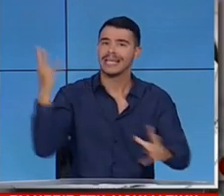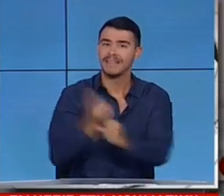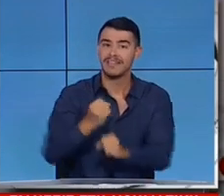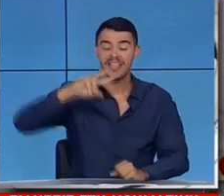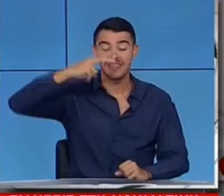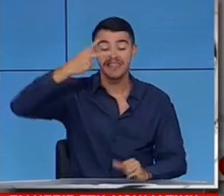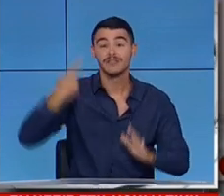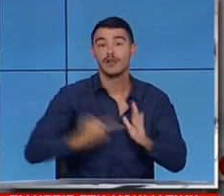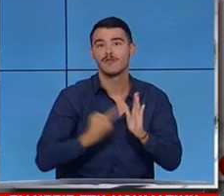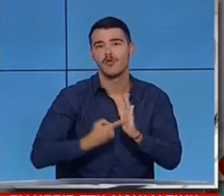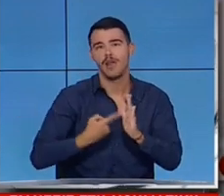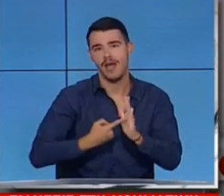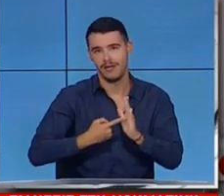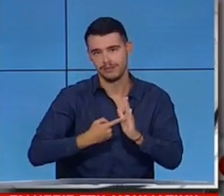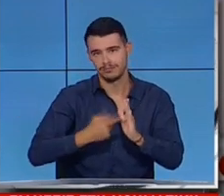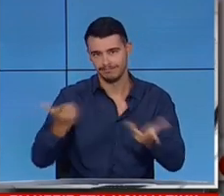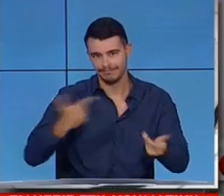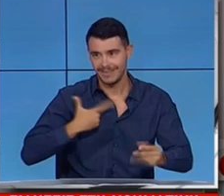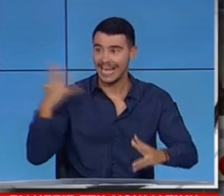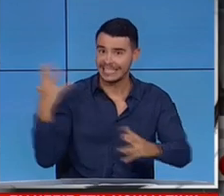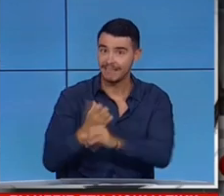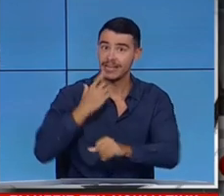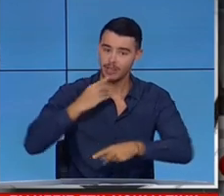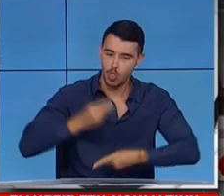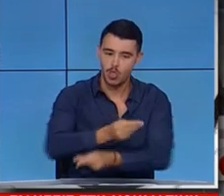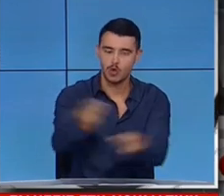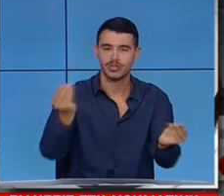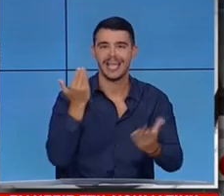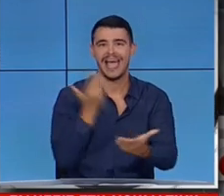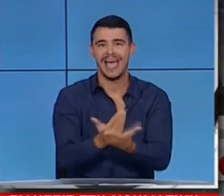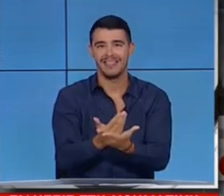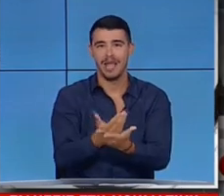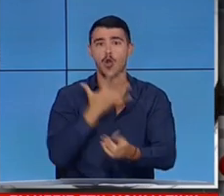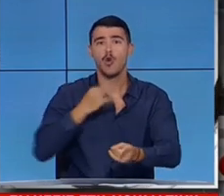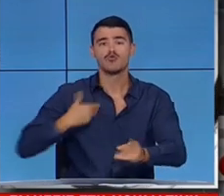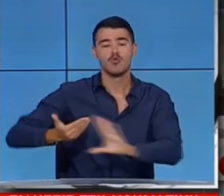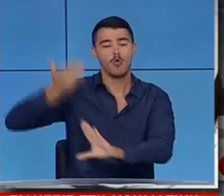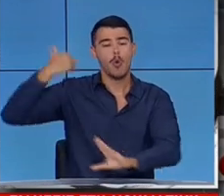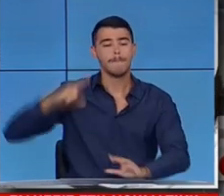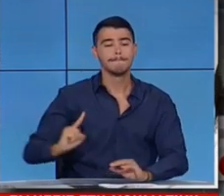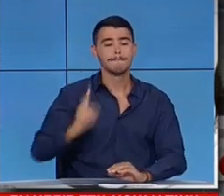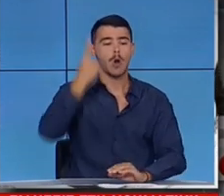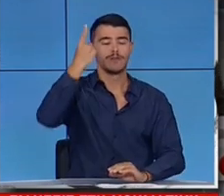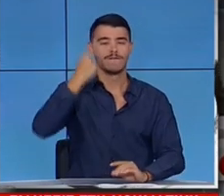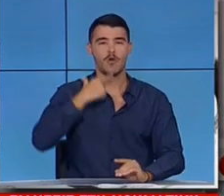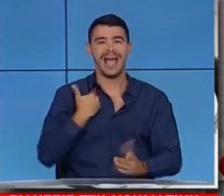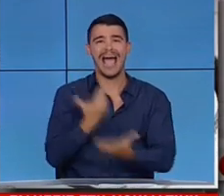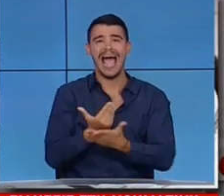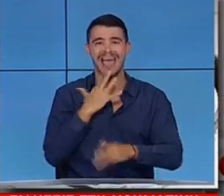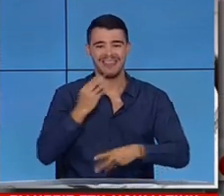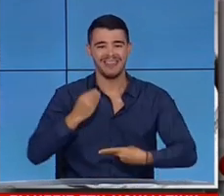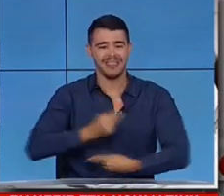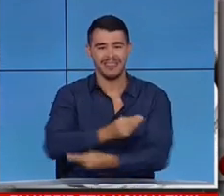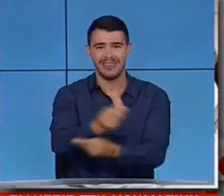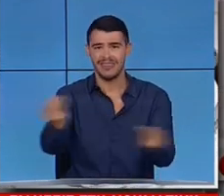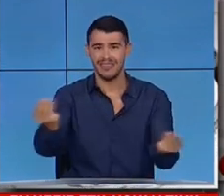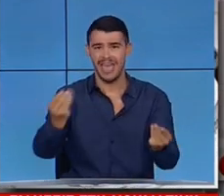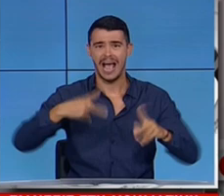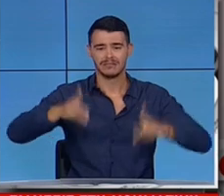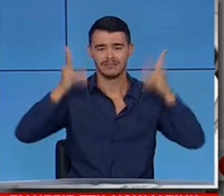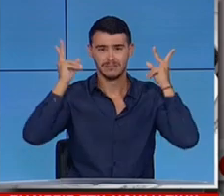το πολυσυζητημένο εγχείρημα, το πολυσυζητημένο σχέδιο βρήκε εμπόδια και αναγκαστήκατε να αλλάξετε και την